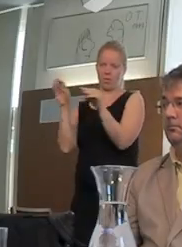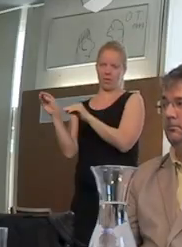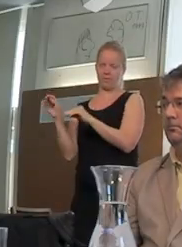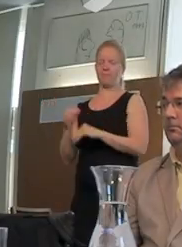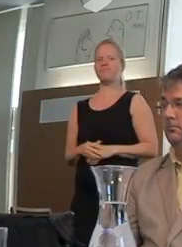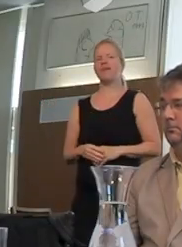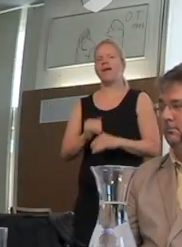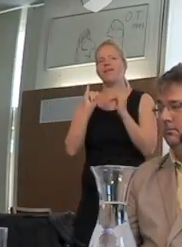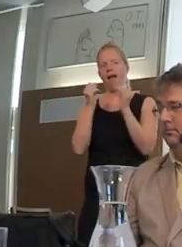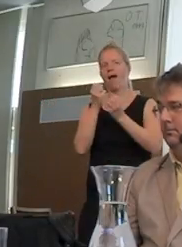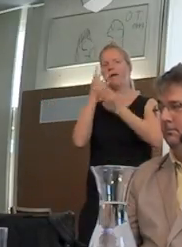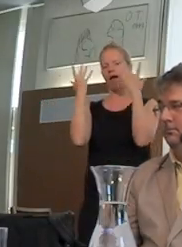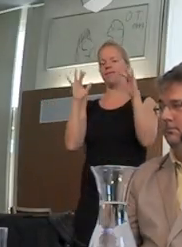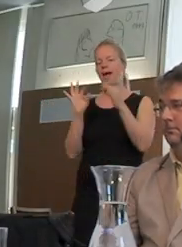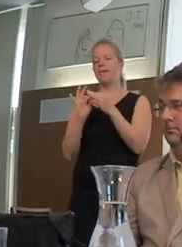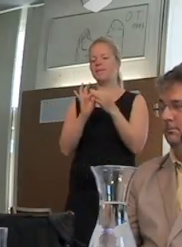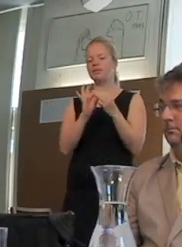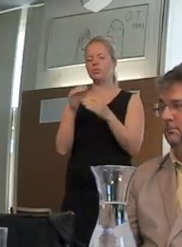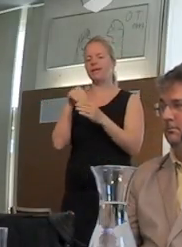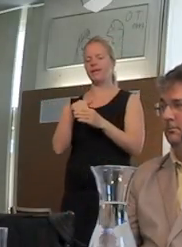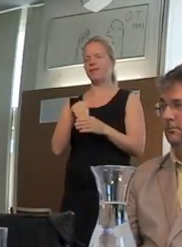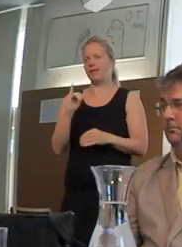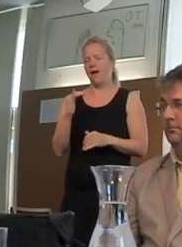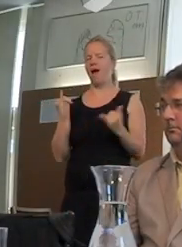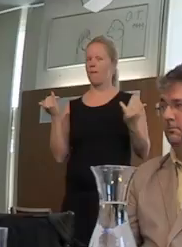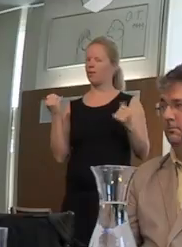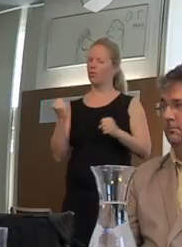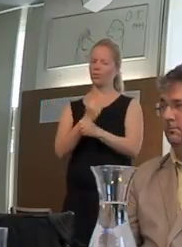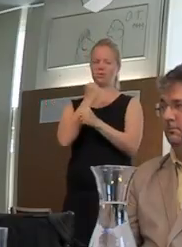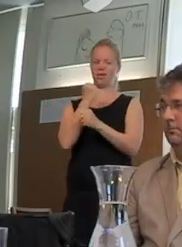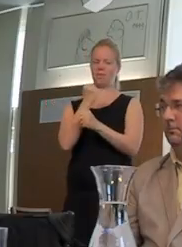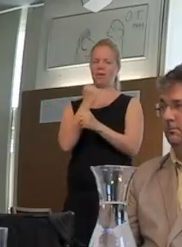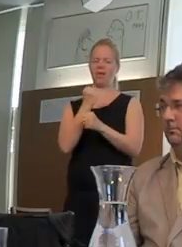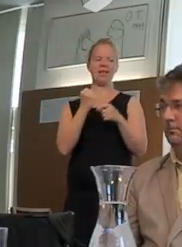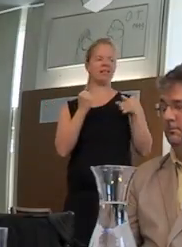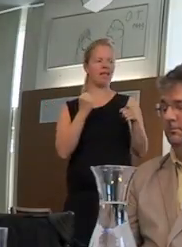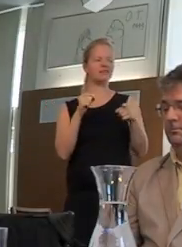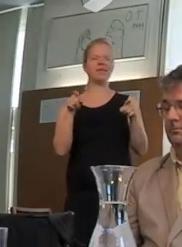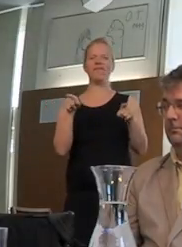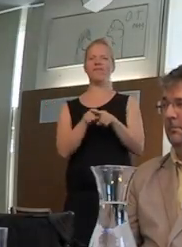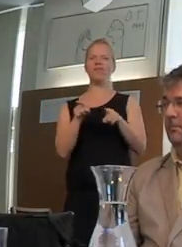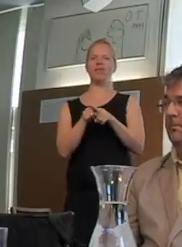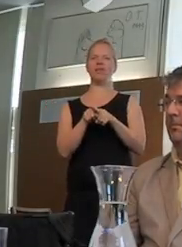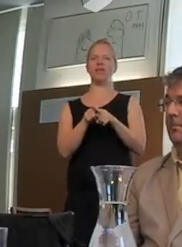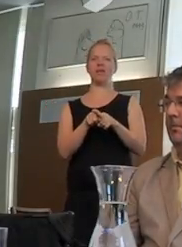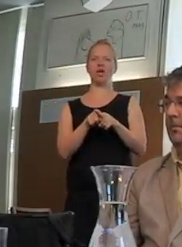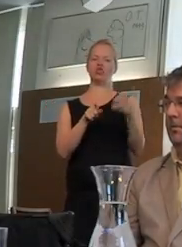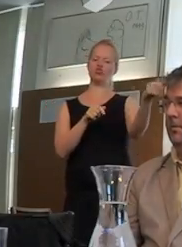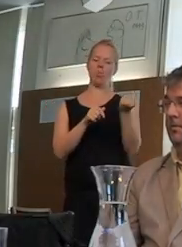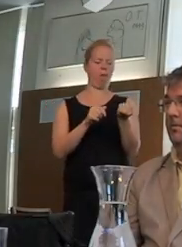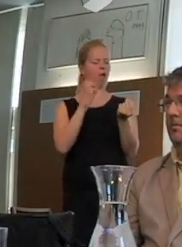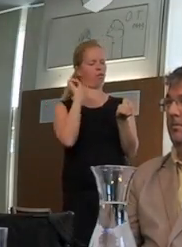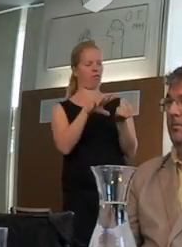gibt es vielleicht einen nahe Bezug, aber ich glaube, es ist eigentlich ein Kasten, was hier aufgebaut worden ist. Es käme